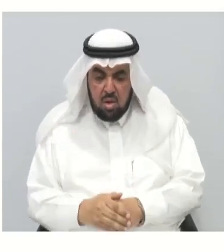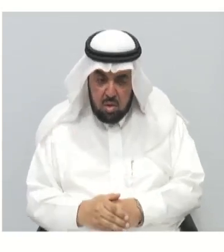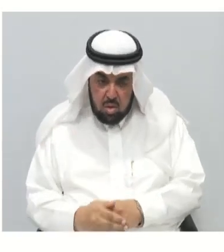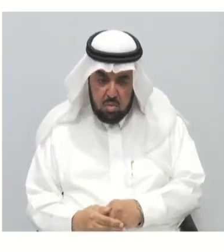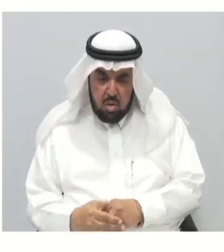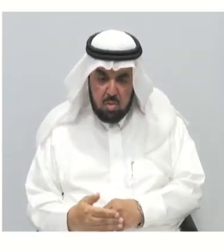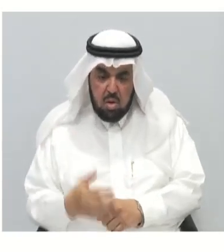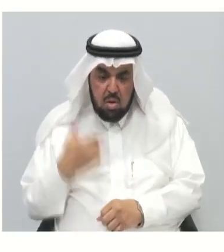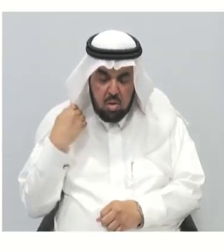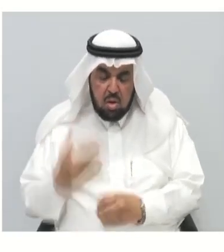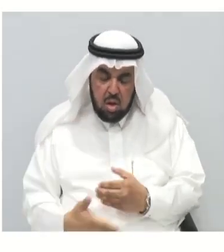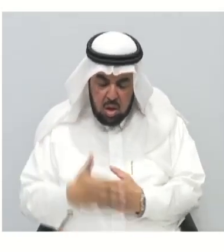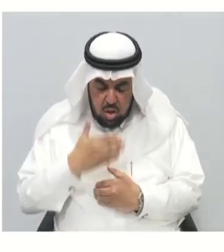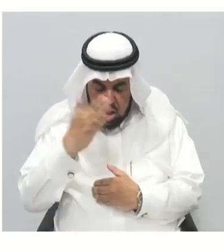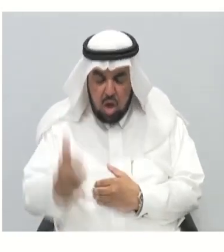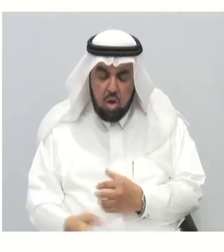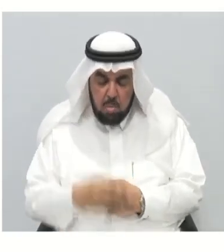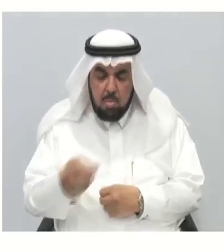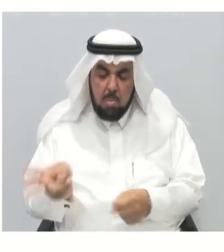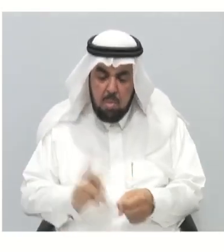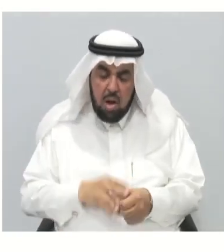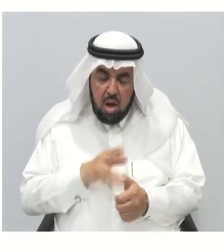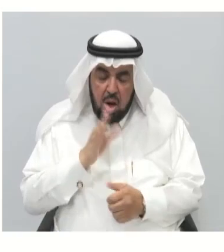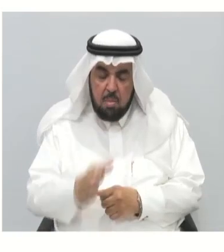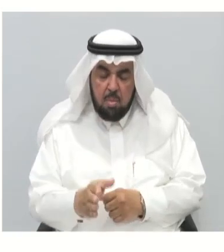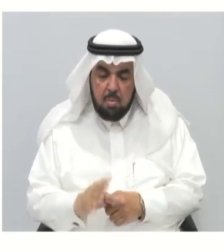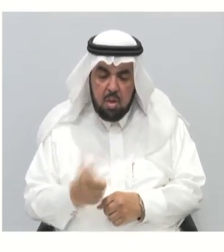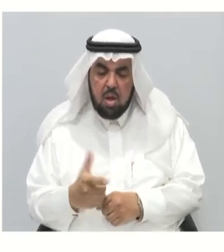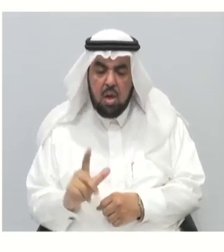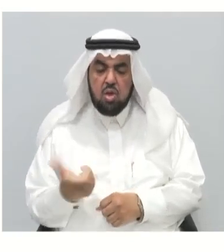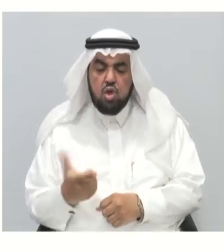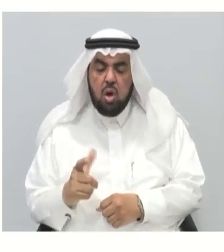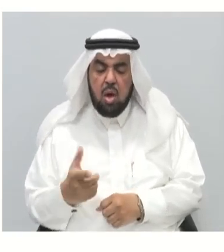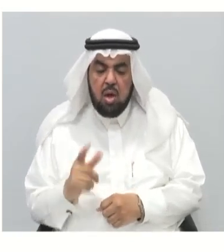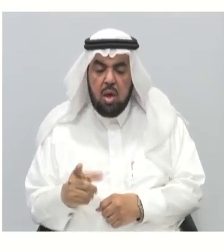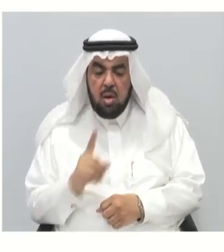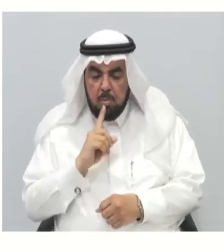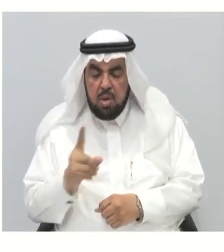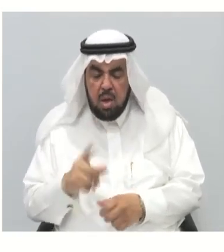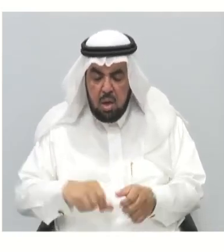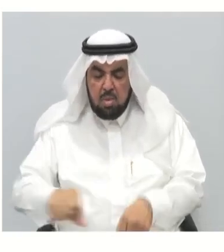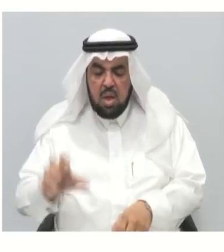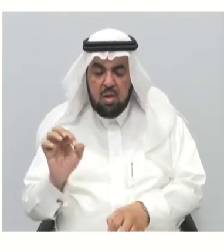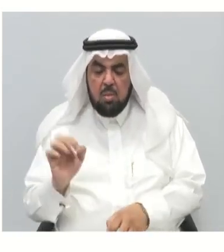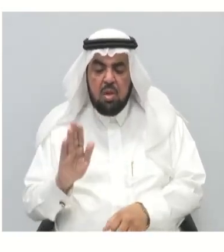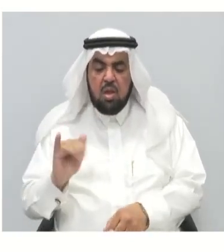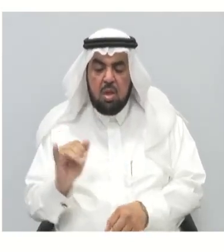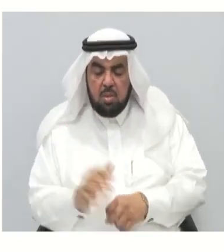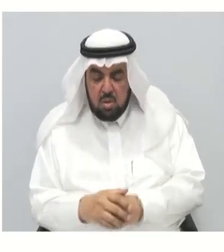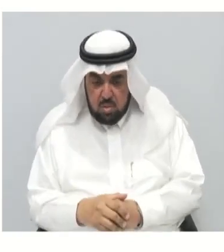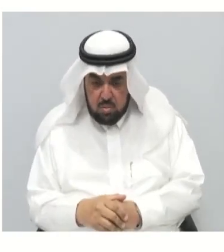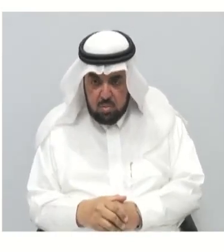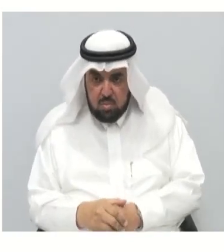ثم اطلب من الروبوت مواصله التقدم الى الامام مع تغيير سرعته الى مئه لمسافه 50 سم